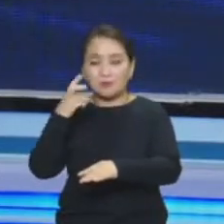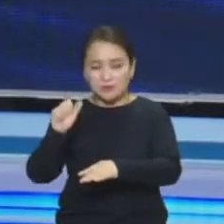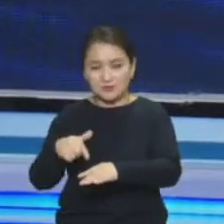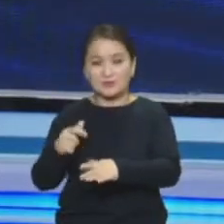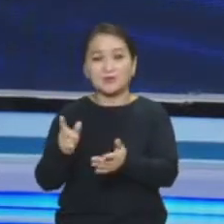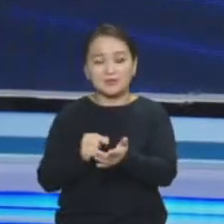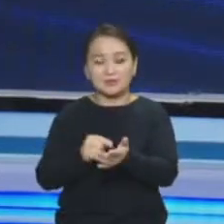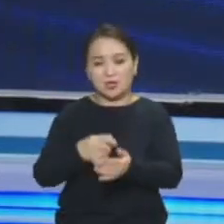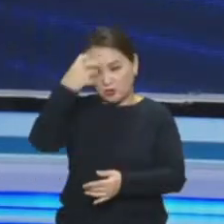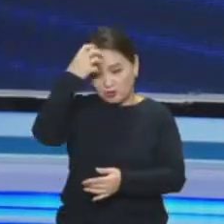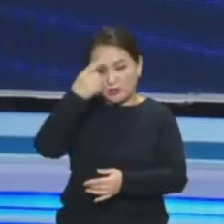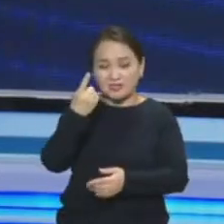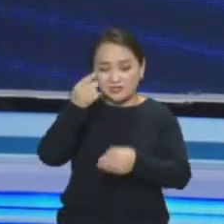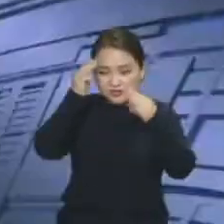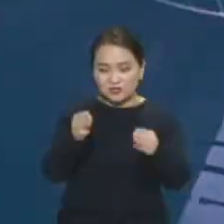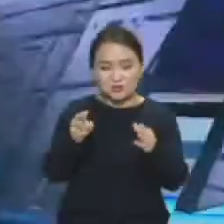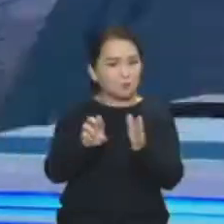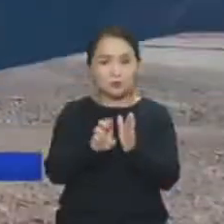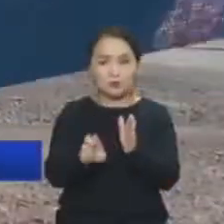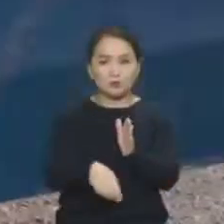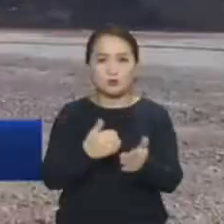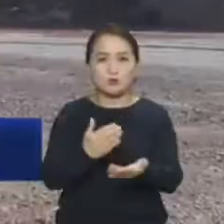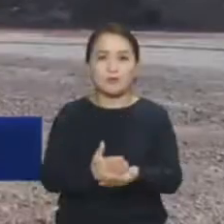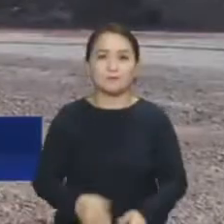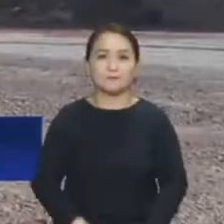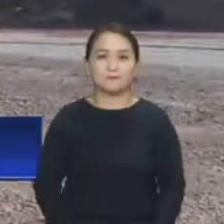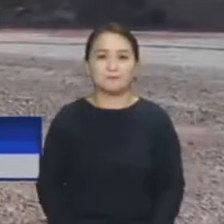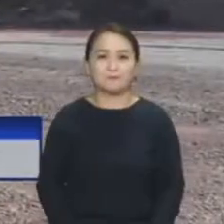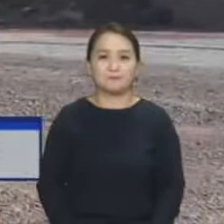байгаа ч төр дангаараа шийдэх боломж хомсоно.